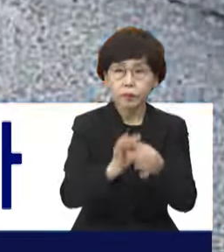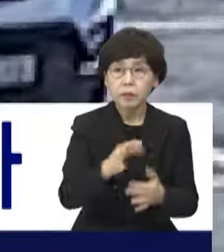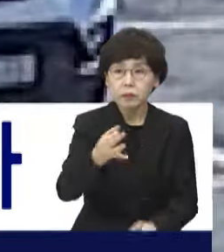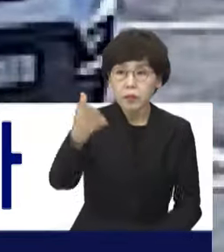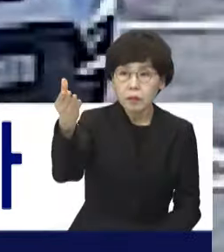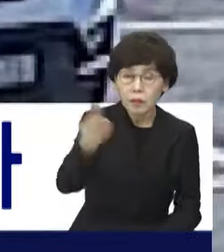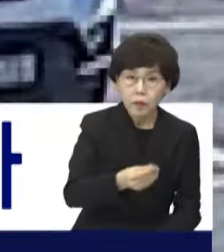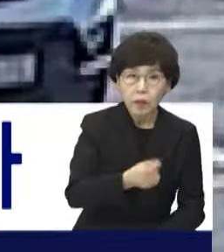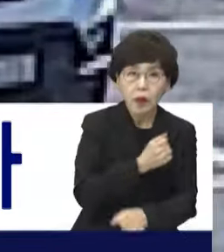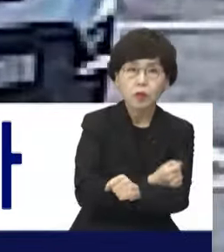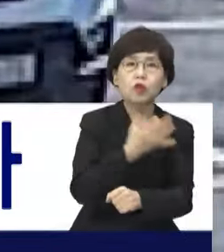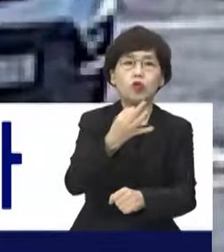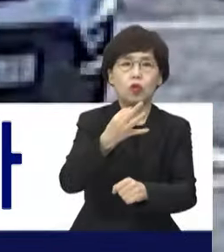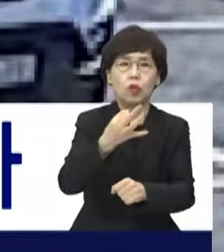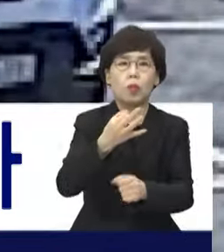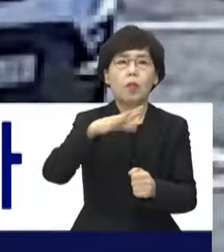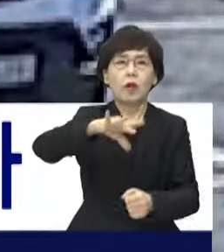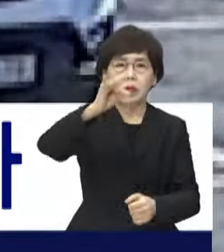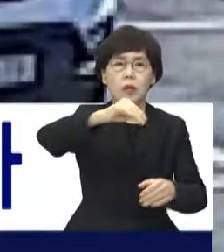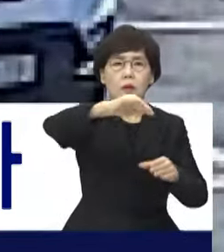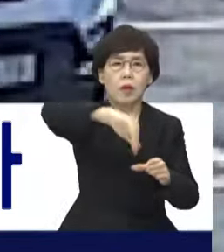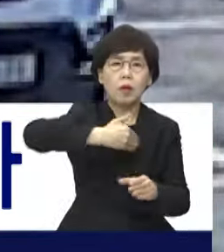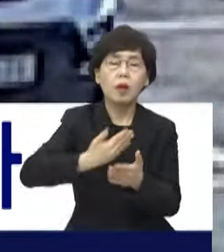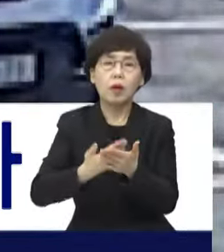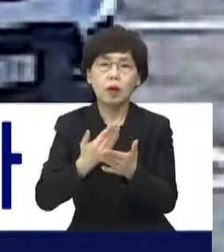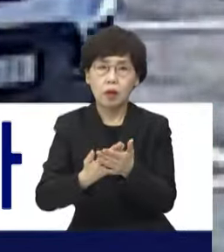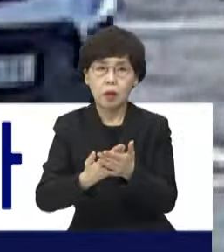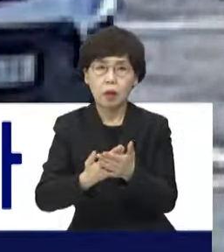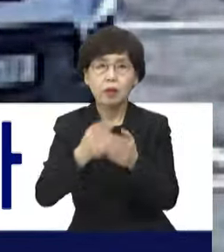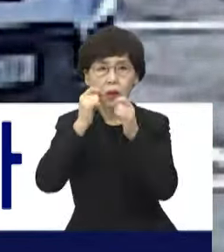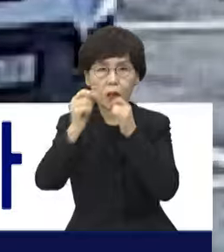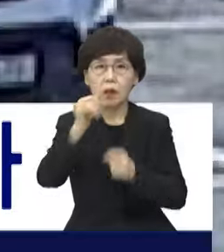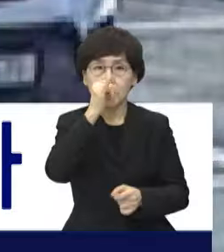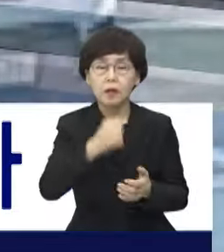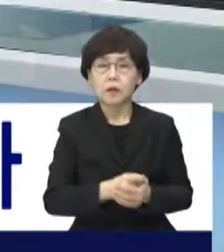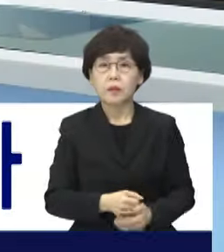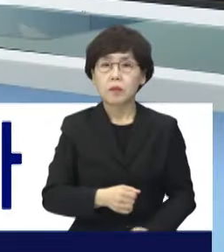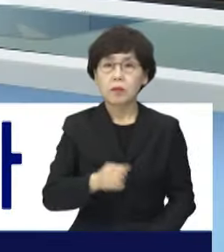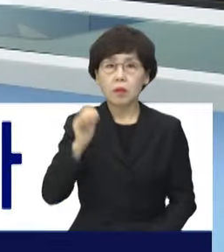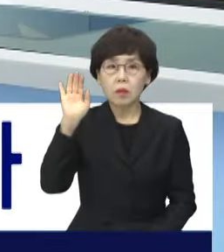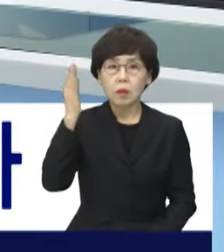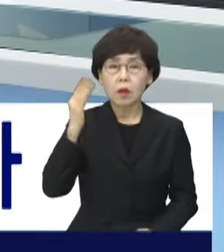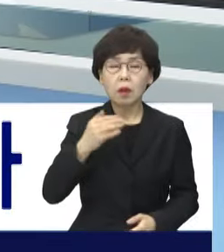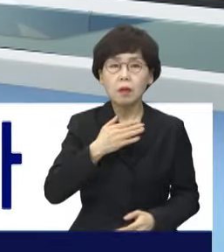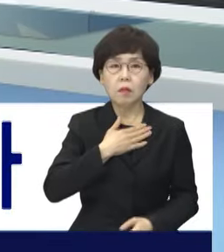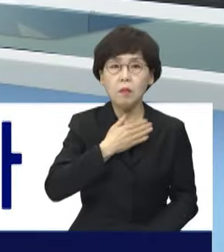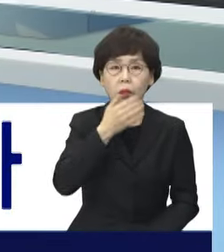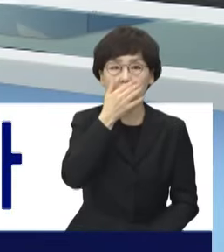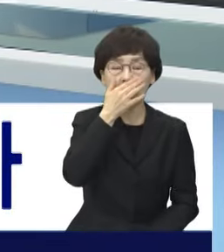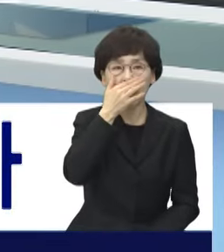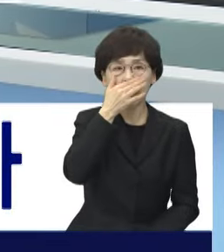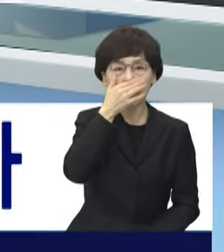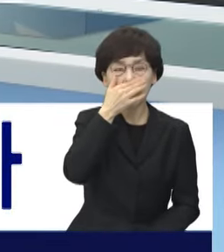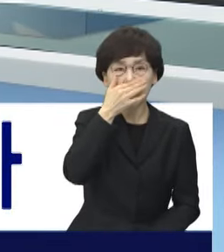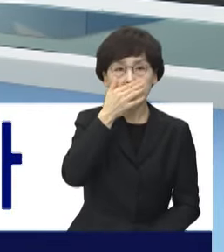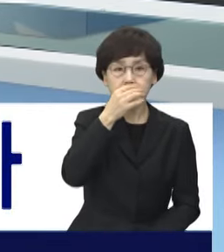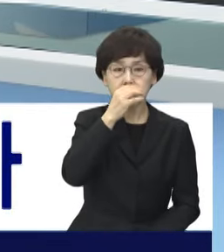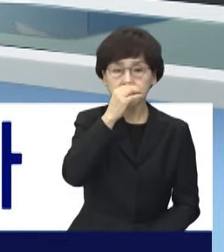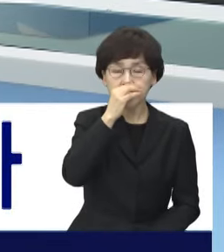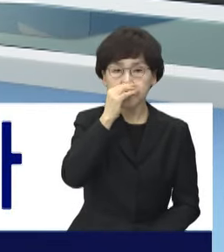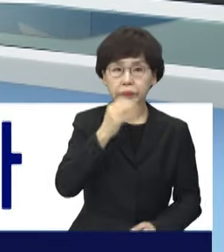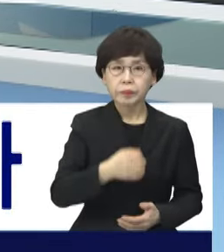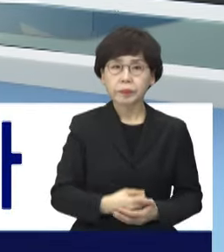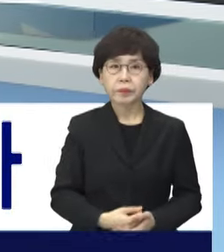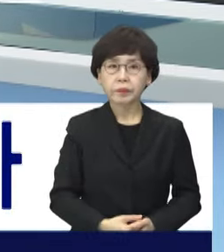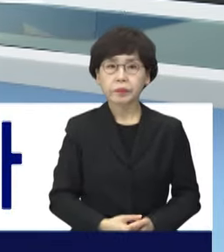수수료를 치하는 그런 수법도 있습니다네 그 최근에 저도 이게 금융 기간에서 사칭한 뭐 이런